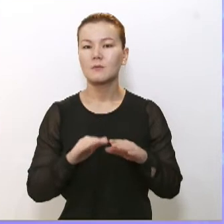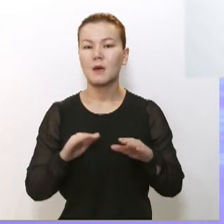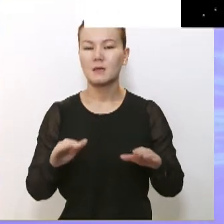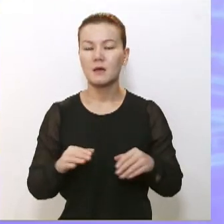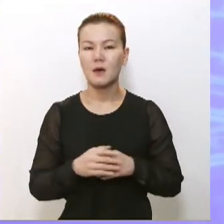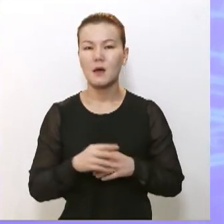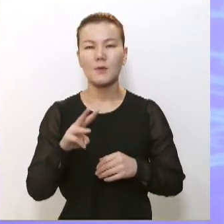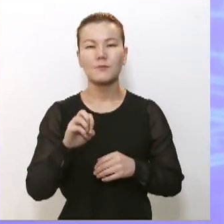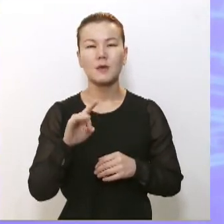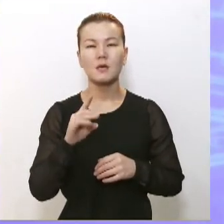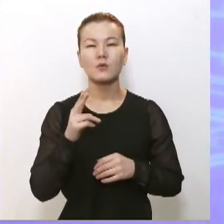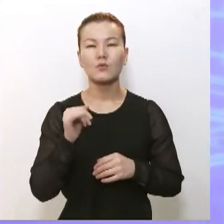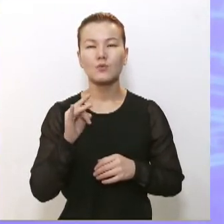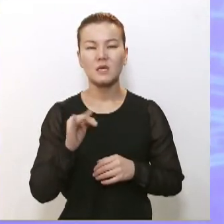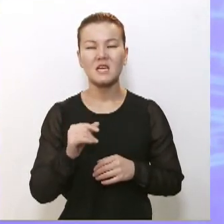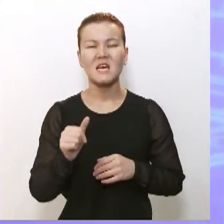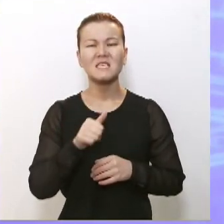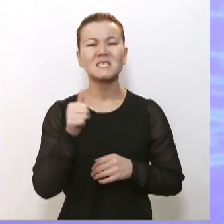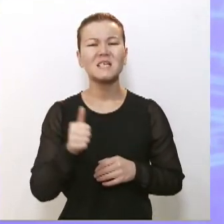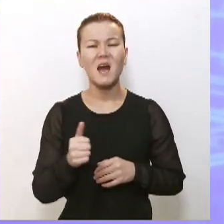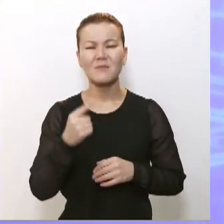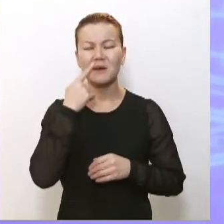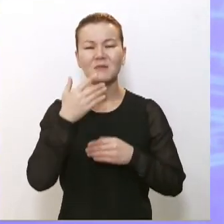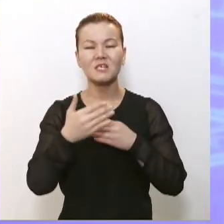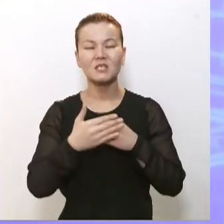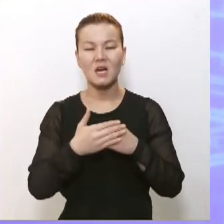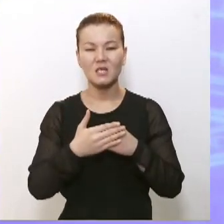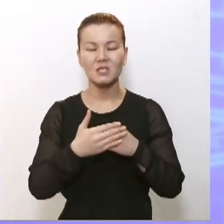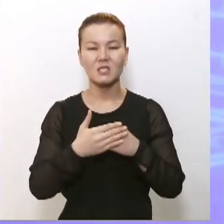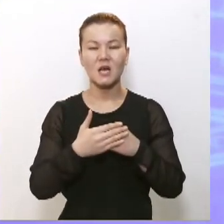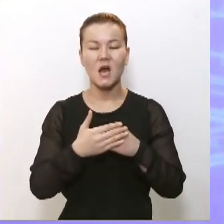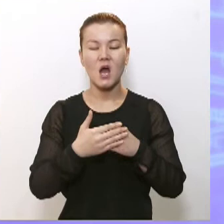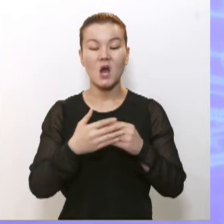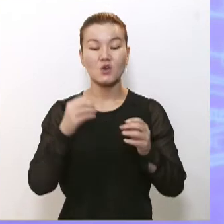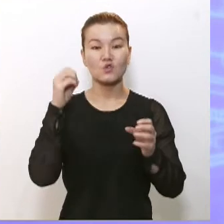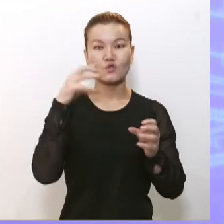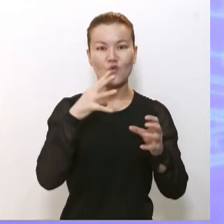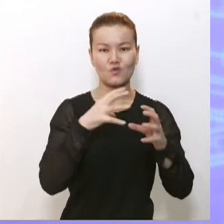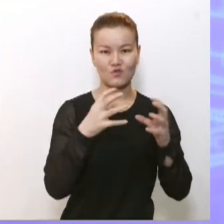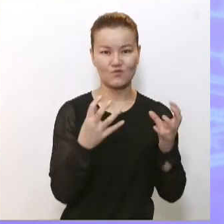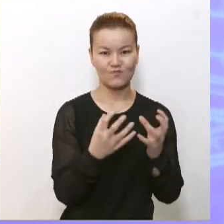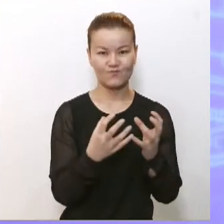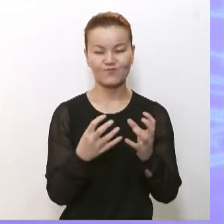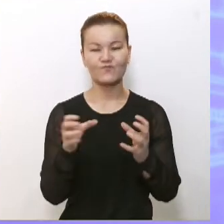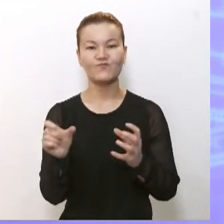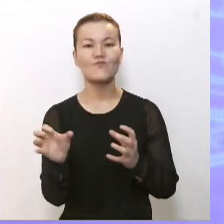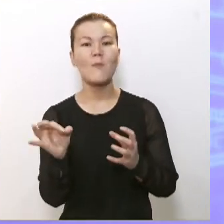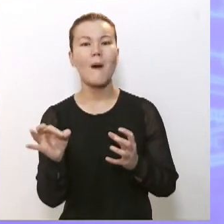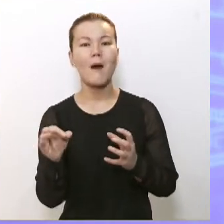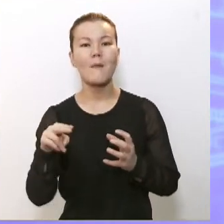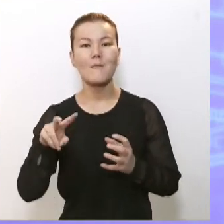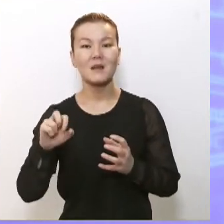mercury самая ближайшая к солнцу планета жара нестерпимо